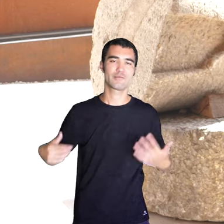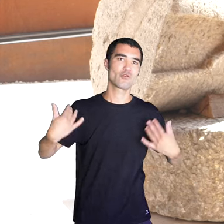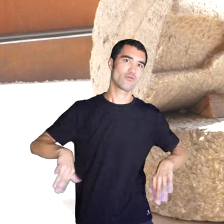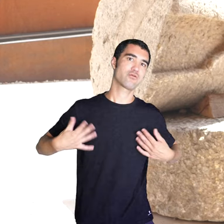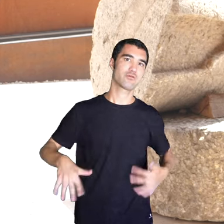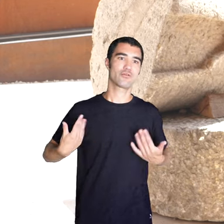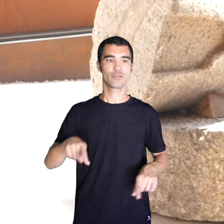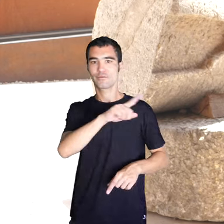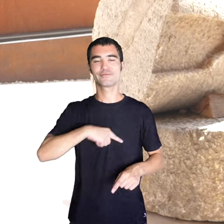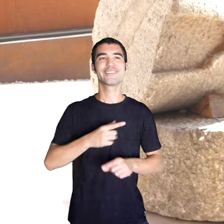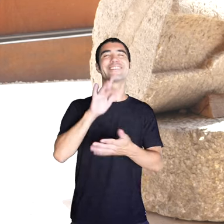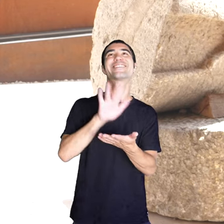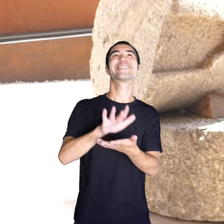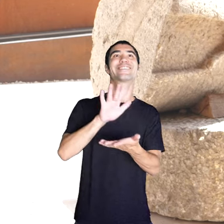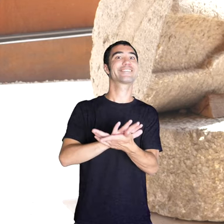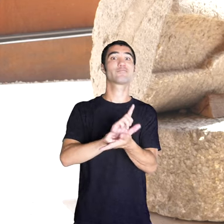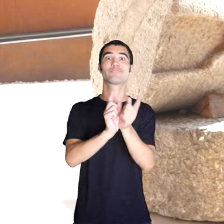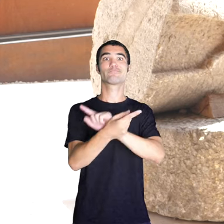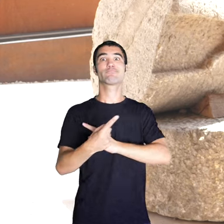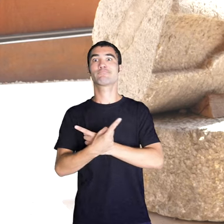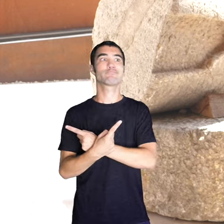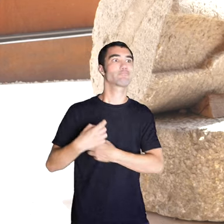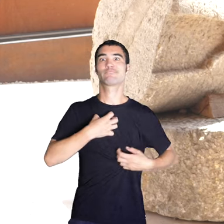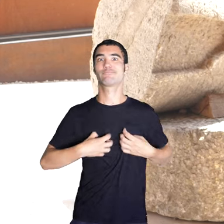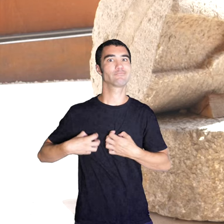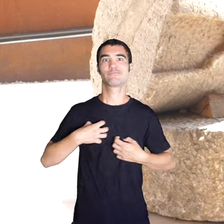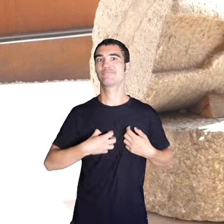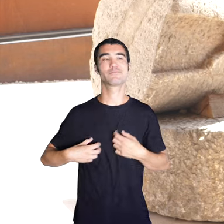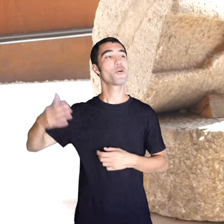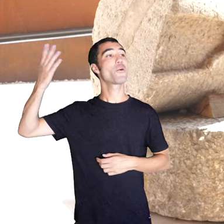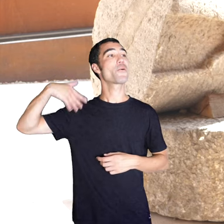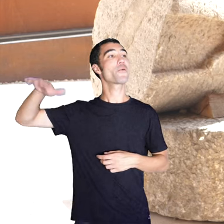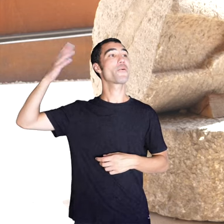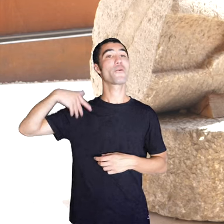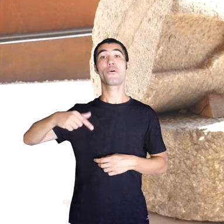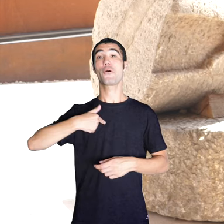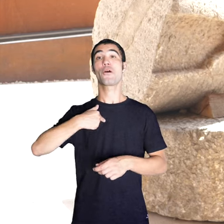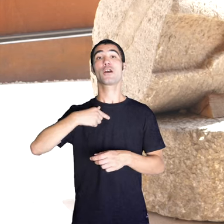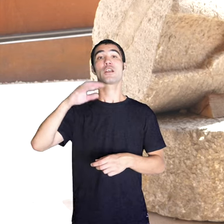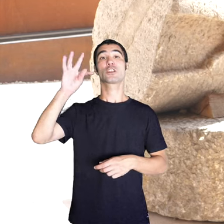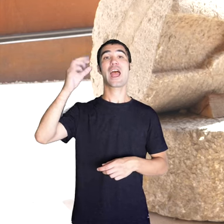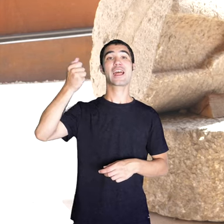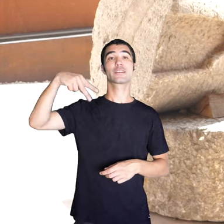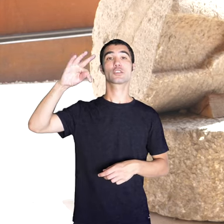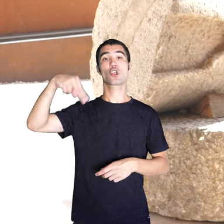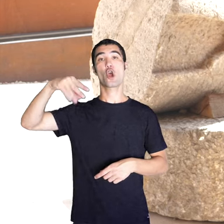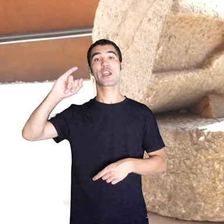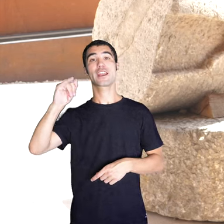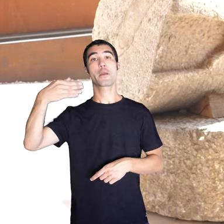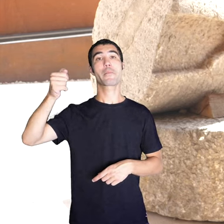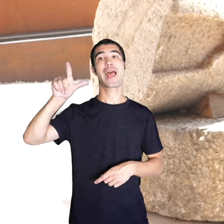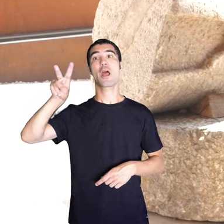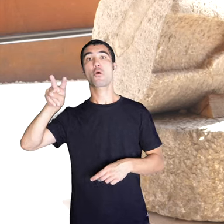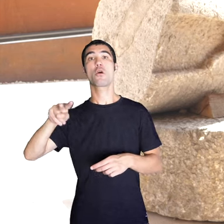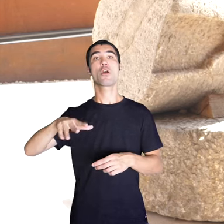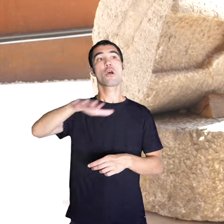És una intranquil·litat que estàs allà. Entestant, quan vaig començar amb Antoni Blau, pues, per a